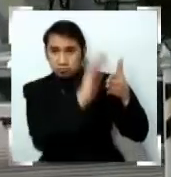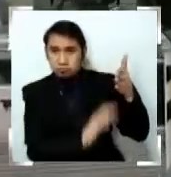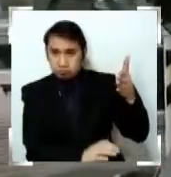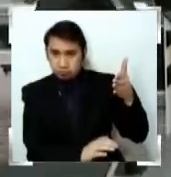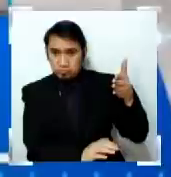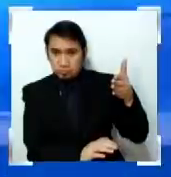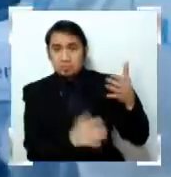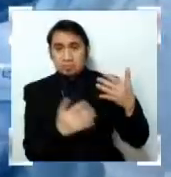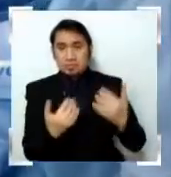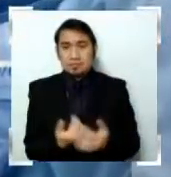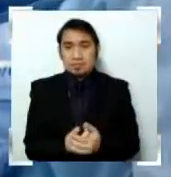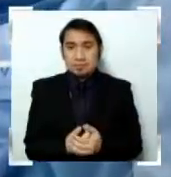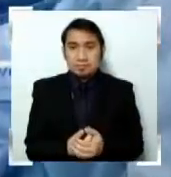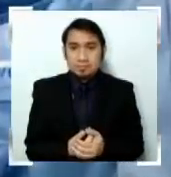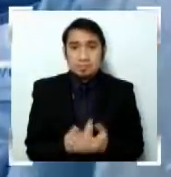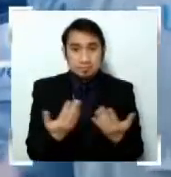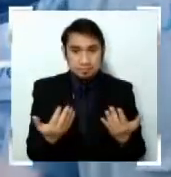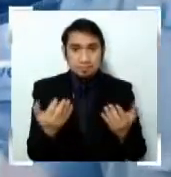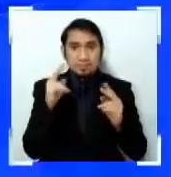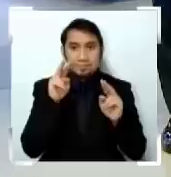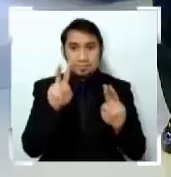Ivan Mayrina, ang inyong saksi.